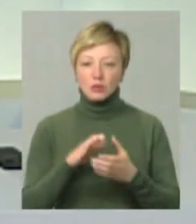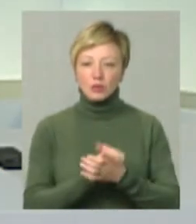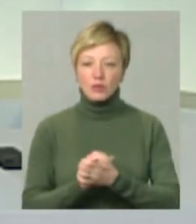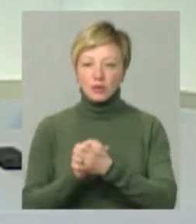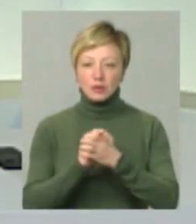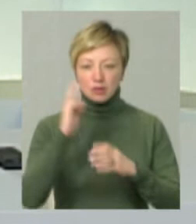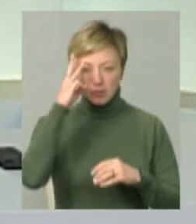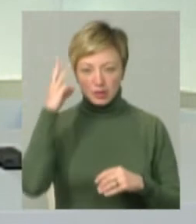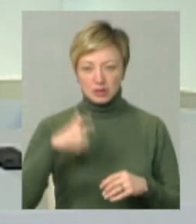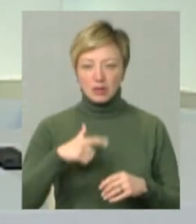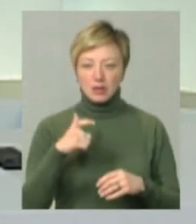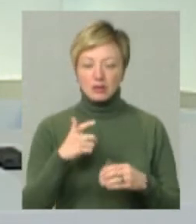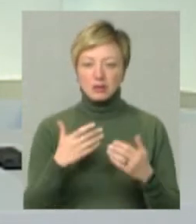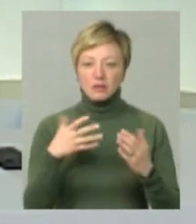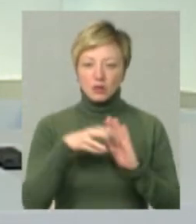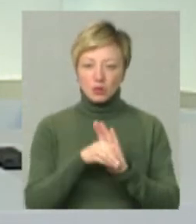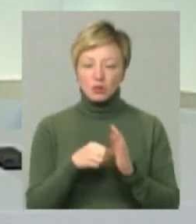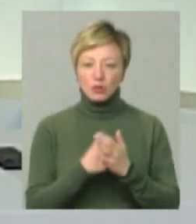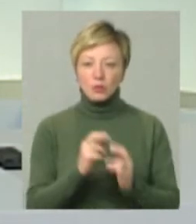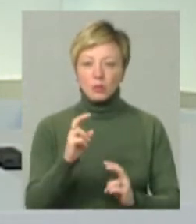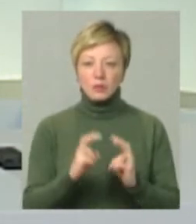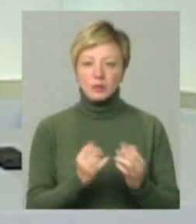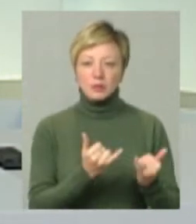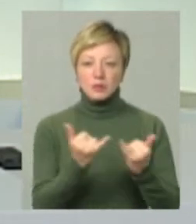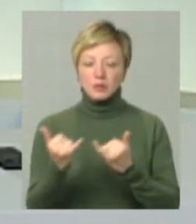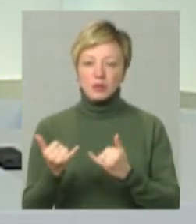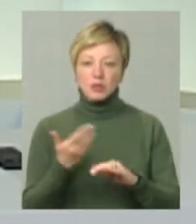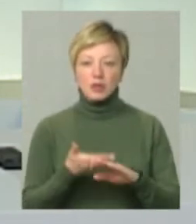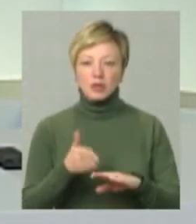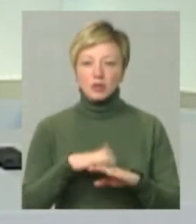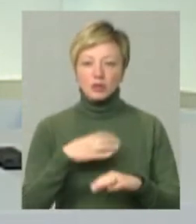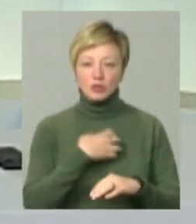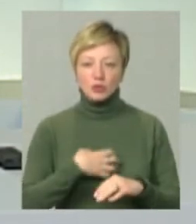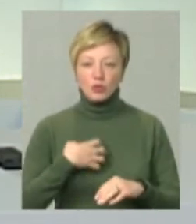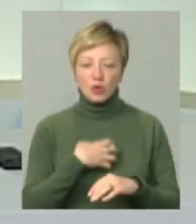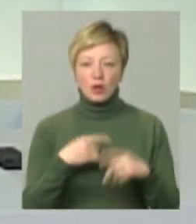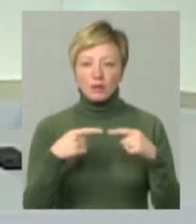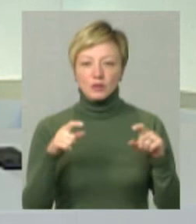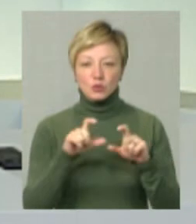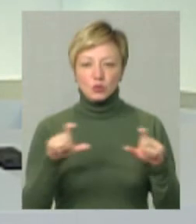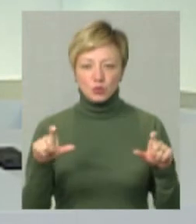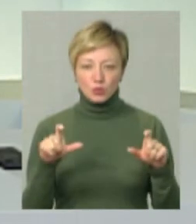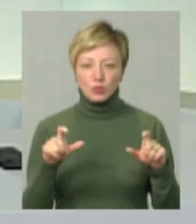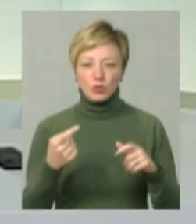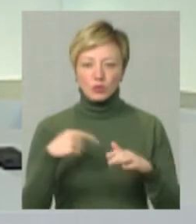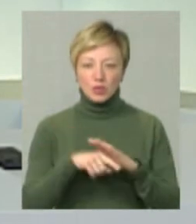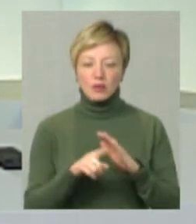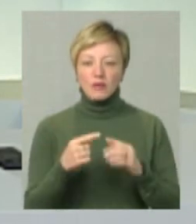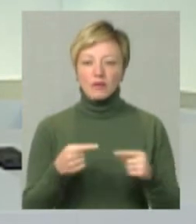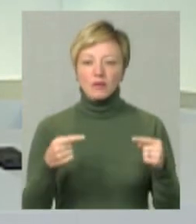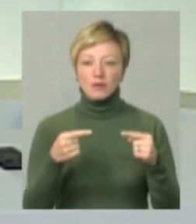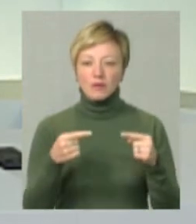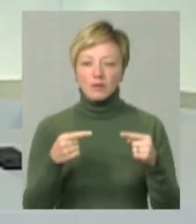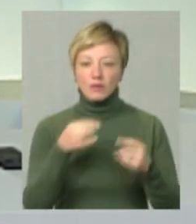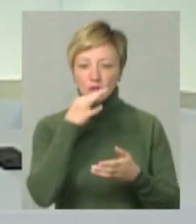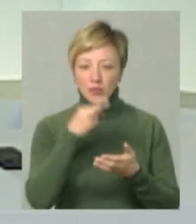товариство «Хмельницьгаз» відноситься до підприємств, які забезпечують критичну інфраструктуру. І оскільки